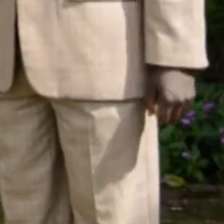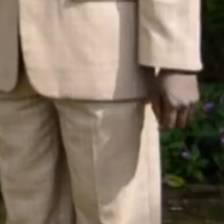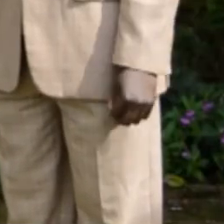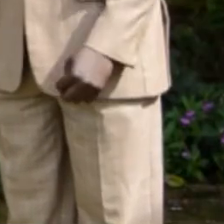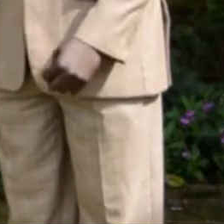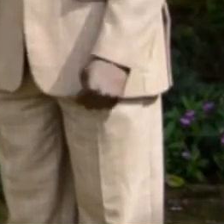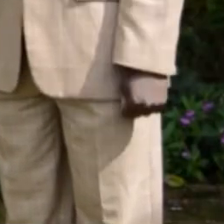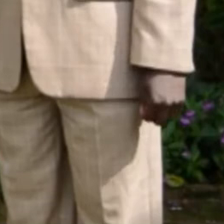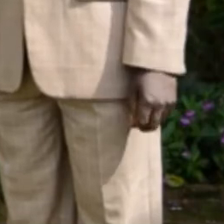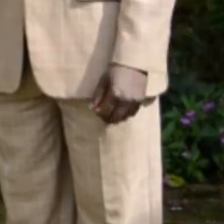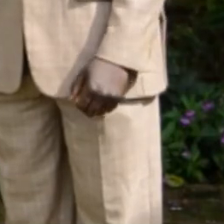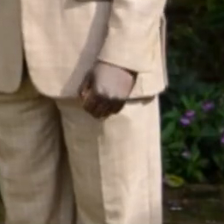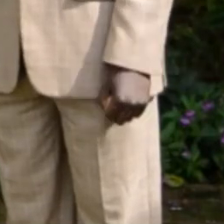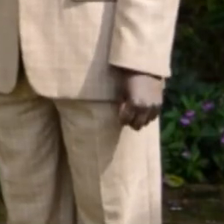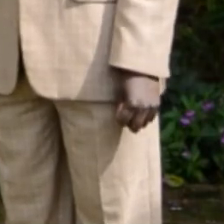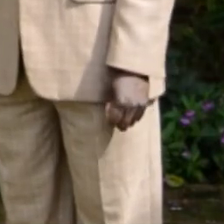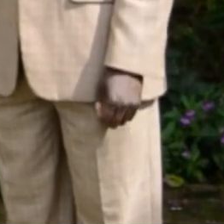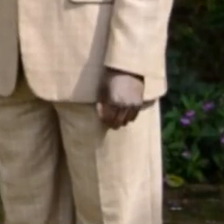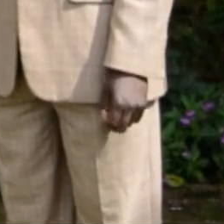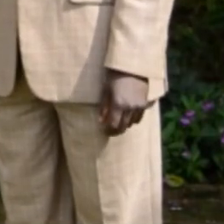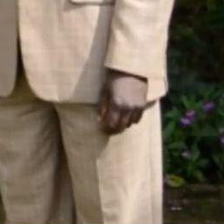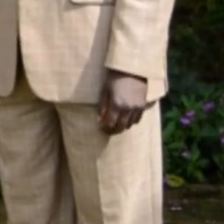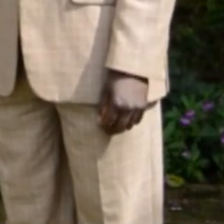Anodaidzwa kudenga ndiripo.